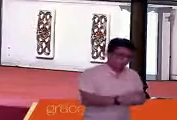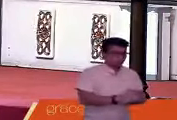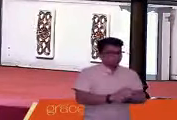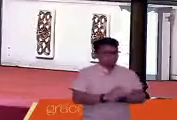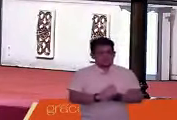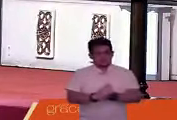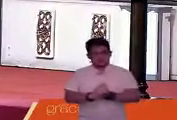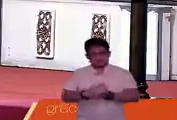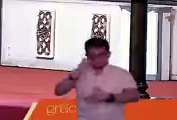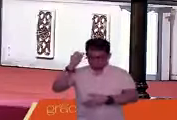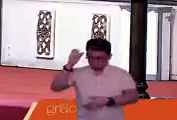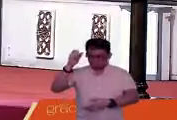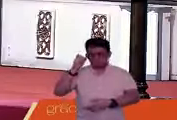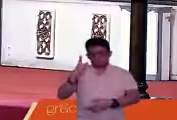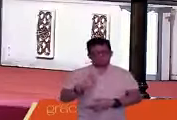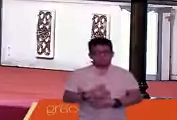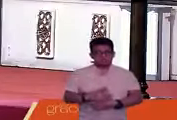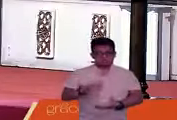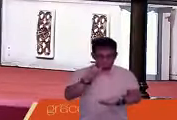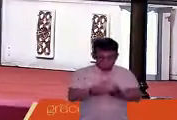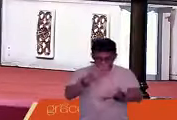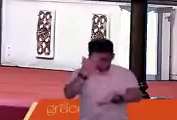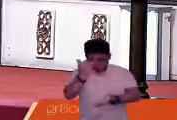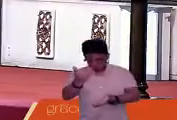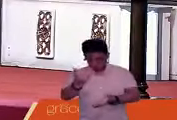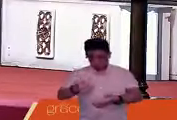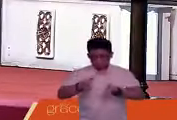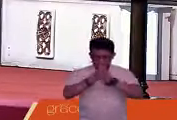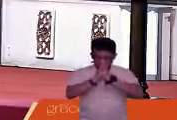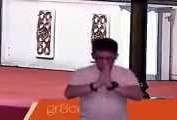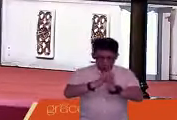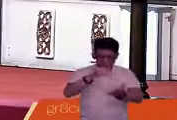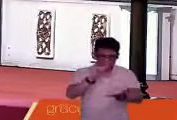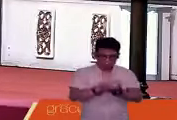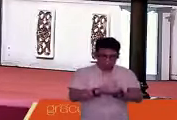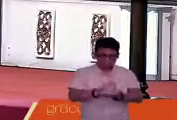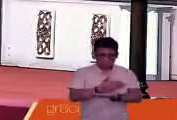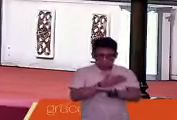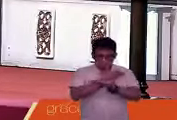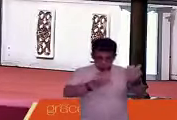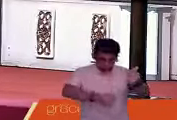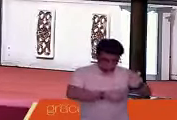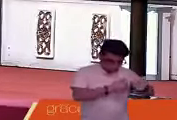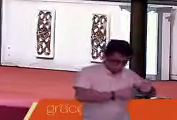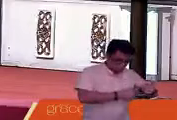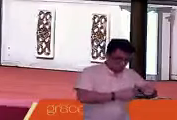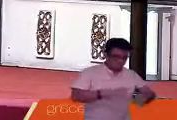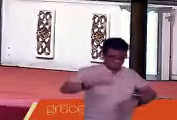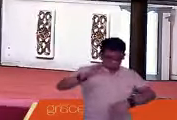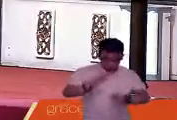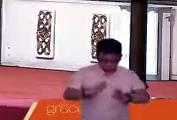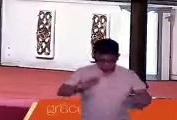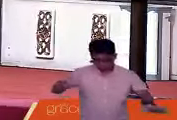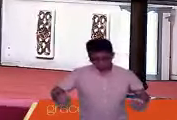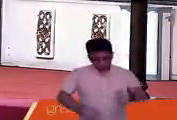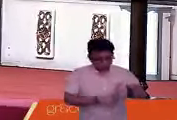mga kaigsoonan, kamo, iampo yung mga anak nga musunod o Ginoo. Ha?